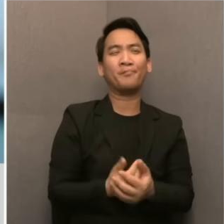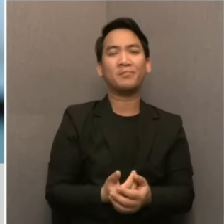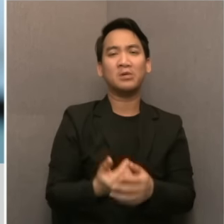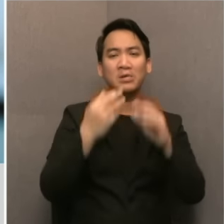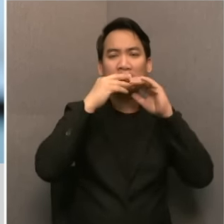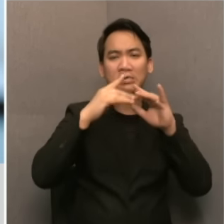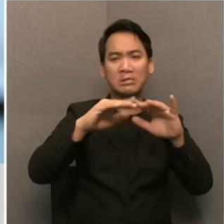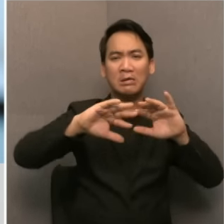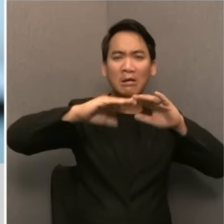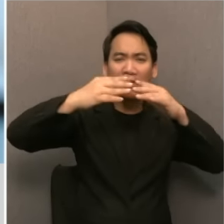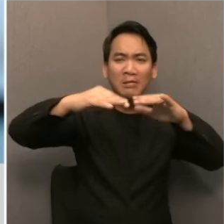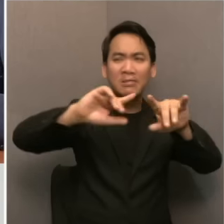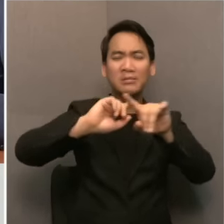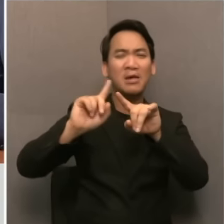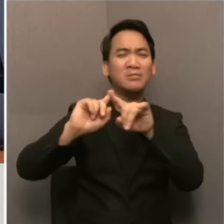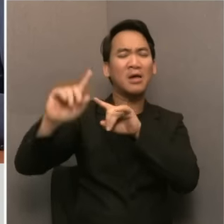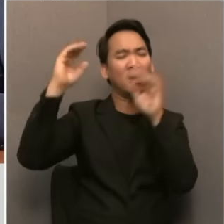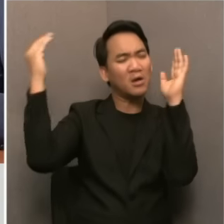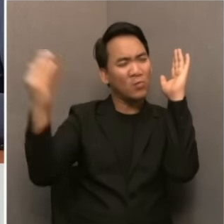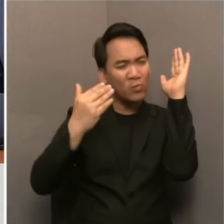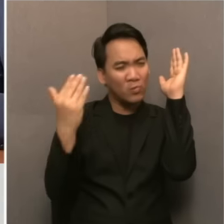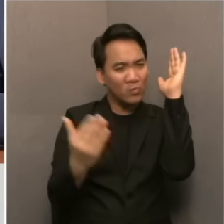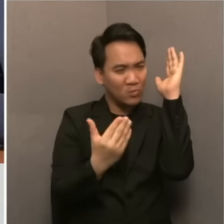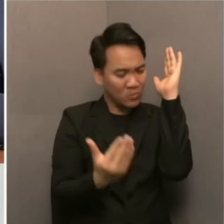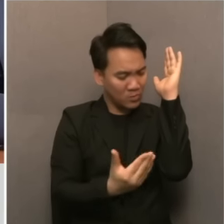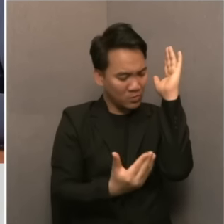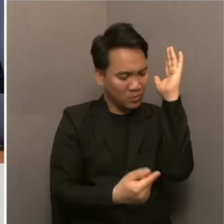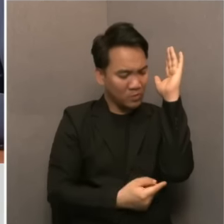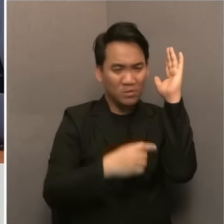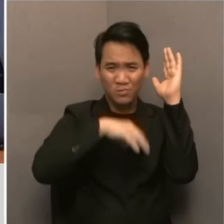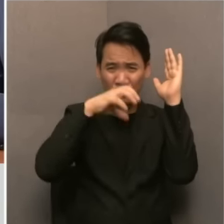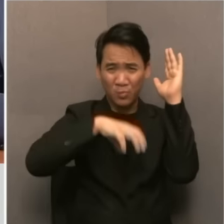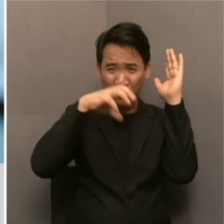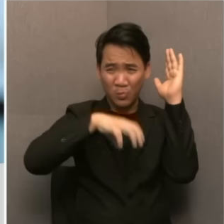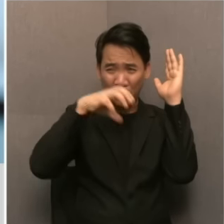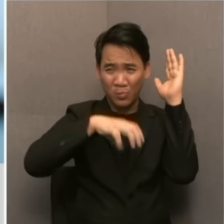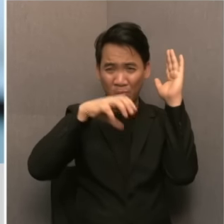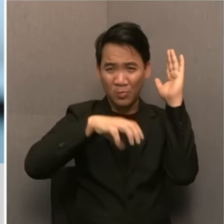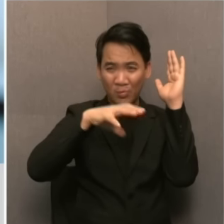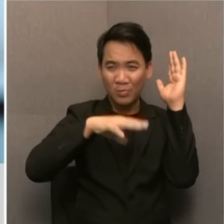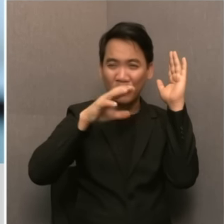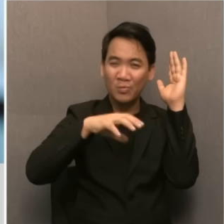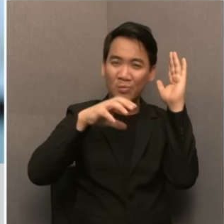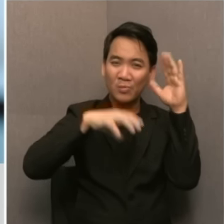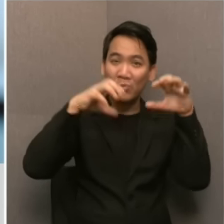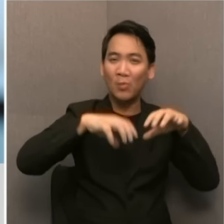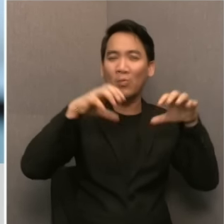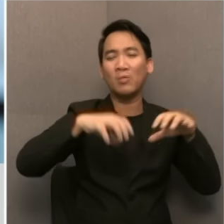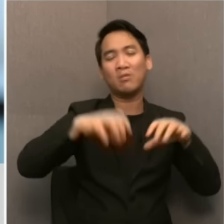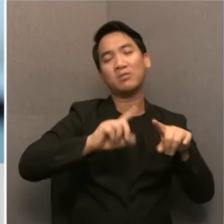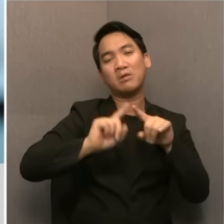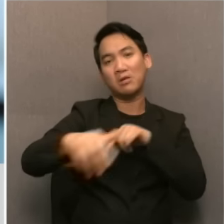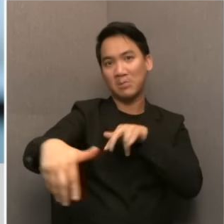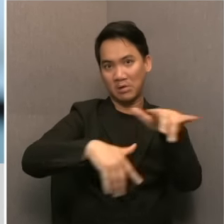ลมตะวันออกเข้ามาซึ่งก็จะทำให้ภาคใต้เนี่ยในขณะนี้ก็มีฝนหนักเบาสลับกันในบางวันภาคใต้คงจะต้องเฝ้าระวังเป็นพิ